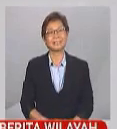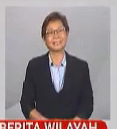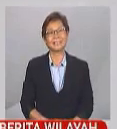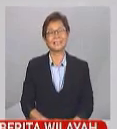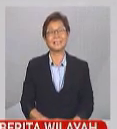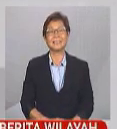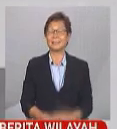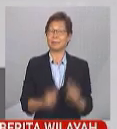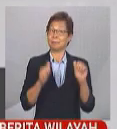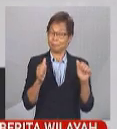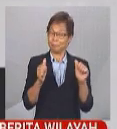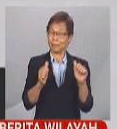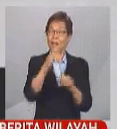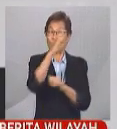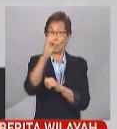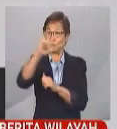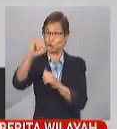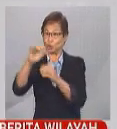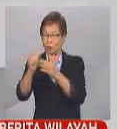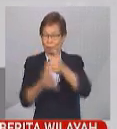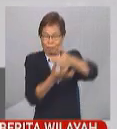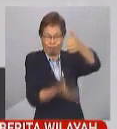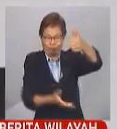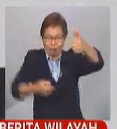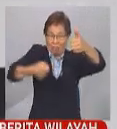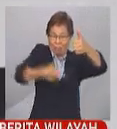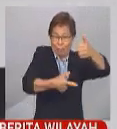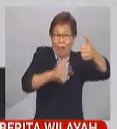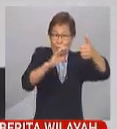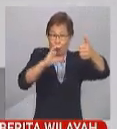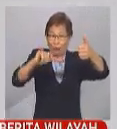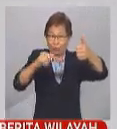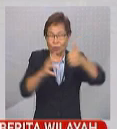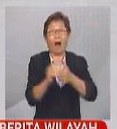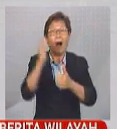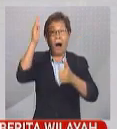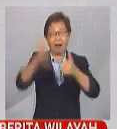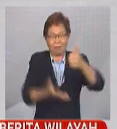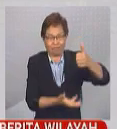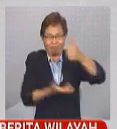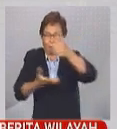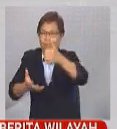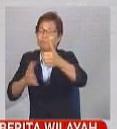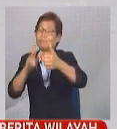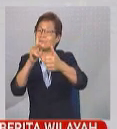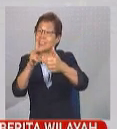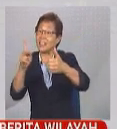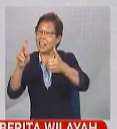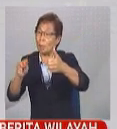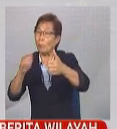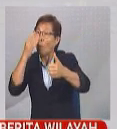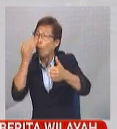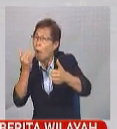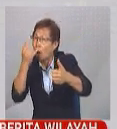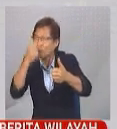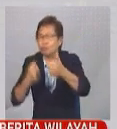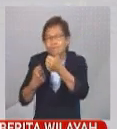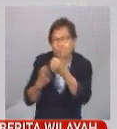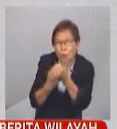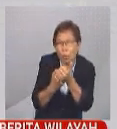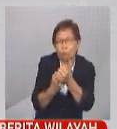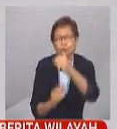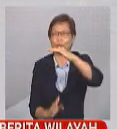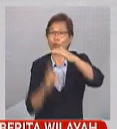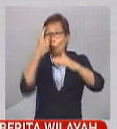Hai by a 500000000 Ringgit peruntukkan tambahan bakal disalurkan pada Kementerian Kesehatan bagi menyokong usaha